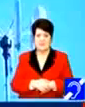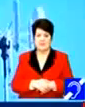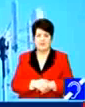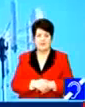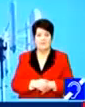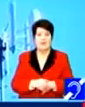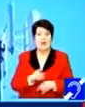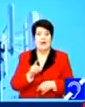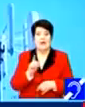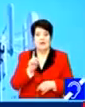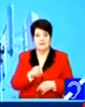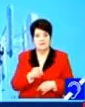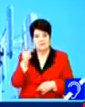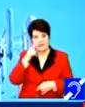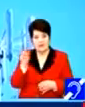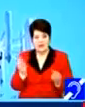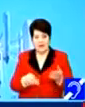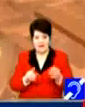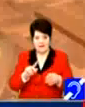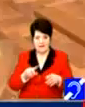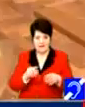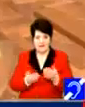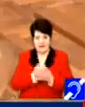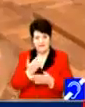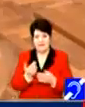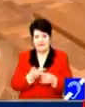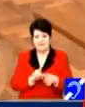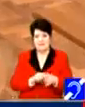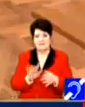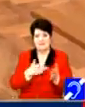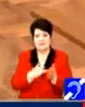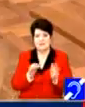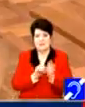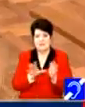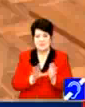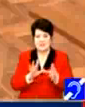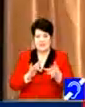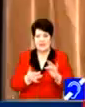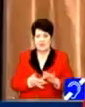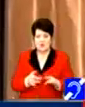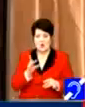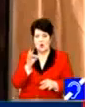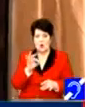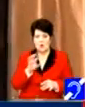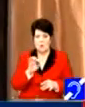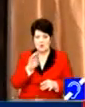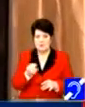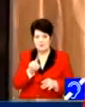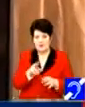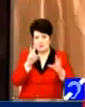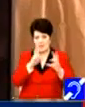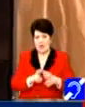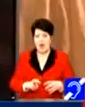științe. Cea mai reușită invenție a fost prezentată de Centrul de Excelență în Energetică și Electronică. Robotul a fost creat pentru a